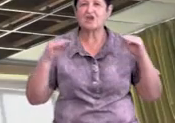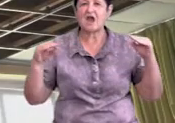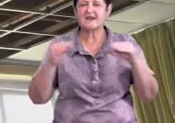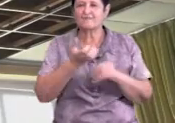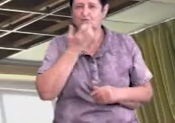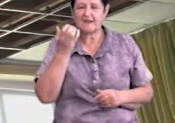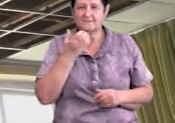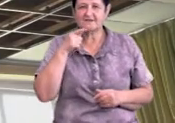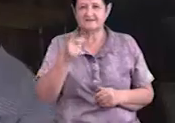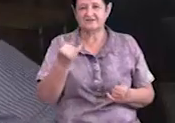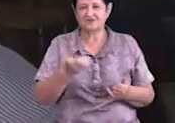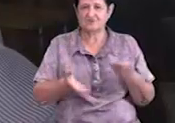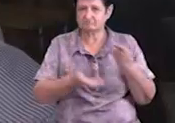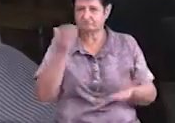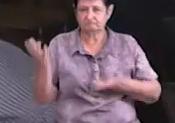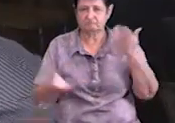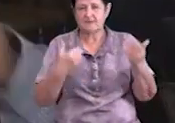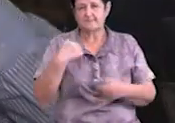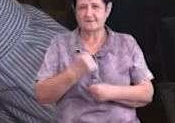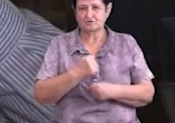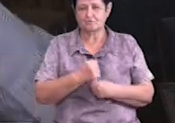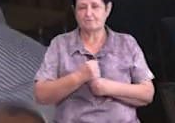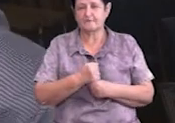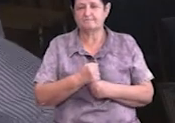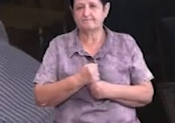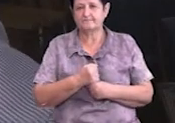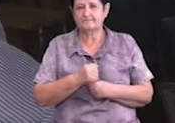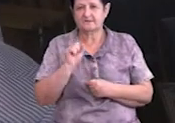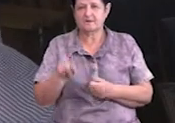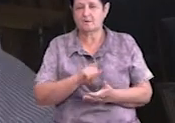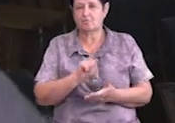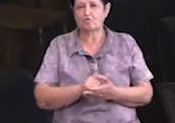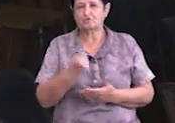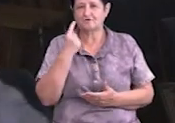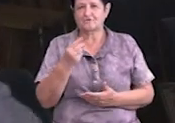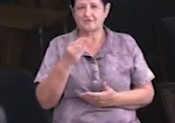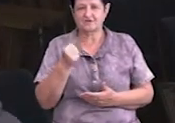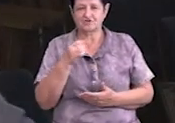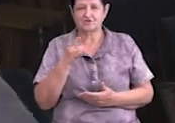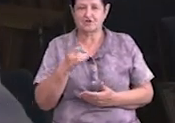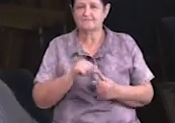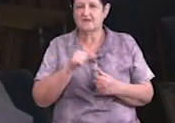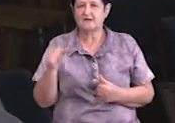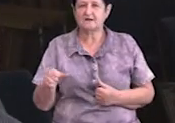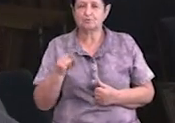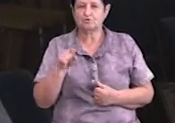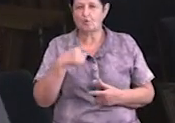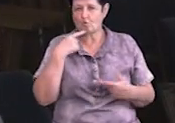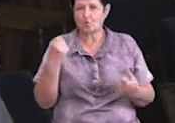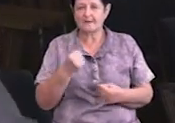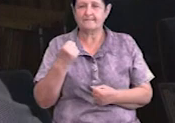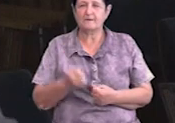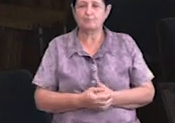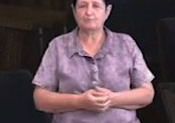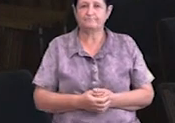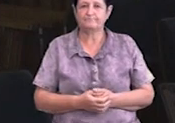Її зараз розвантажили. Ми зробимо, як положено, в один шар Крім того, ще укріпимо і